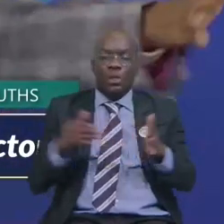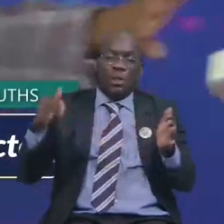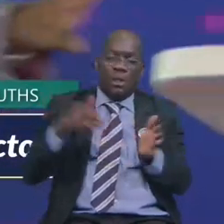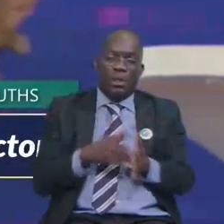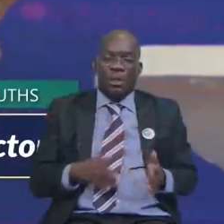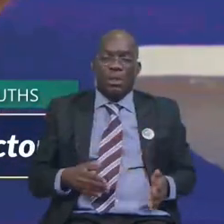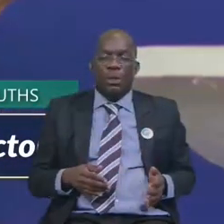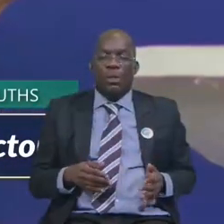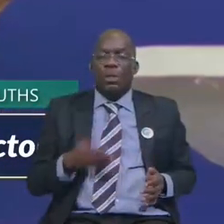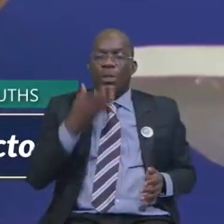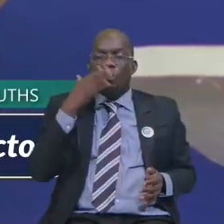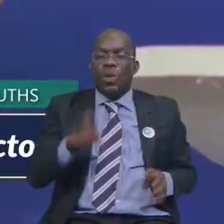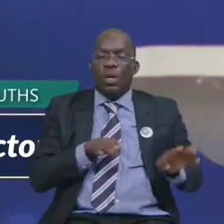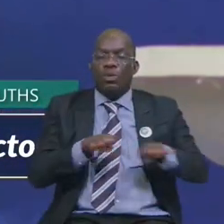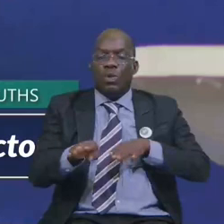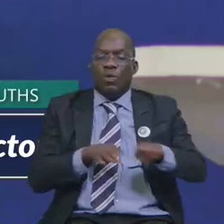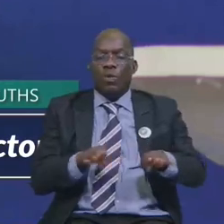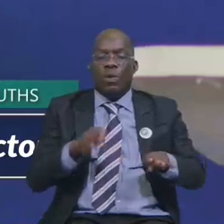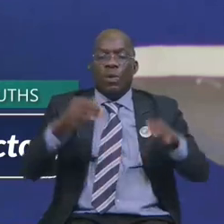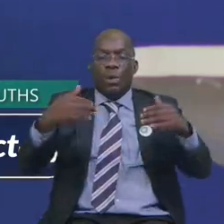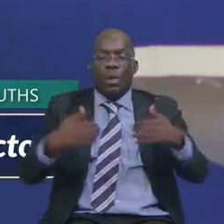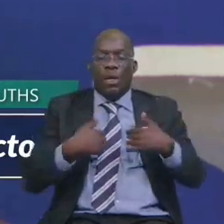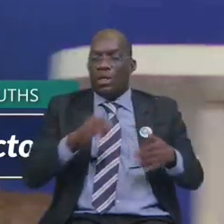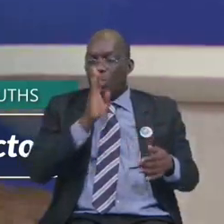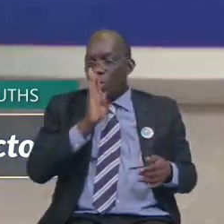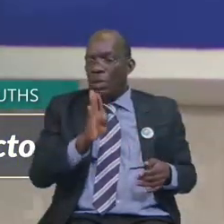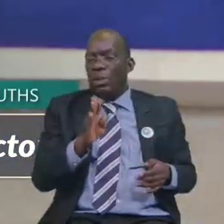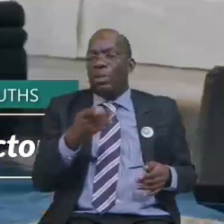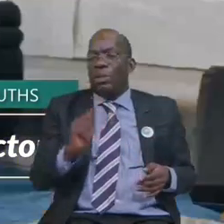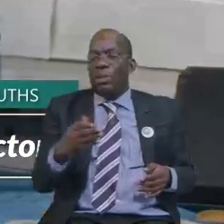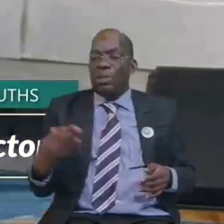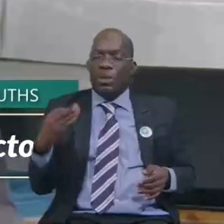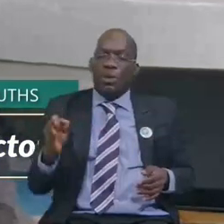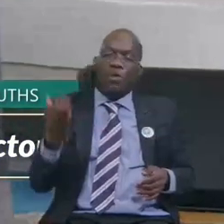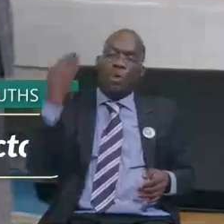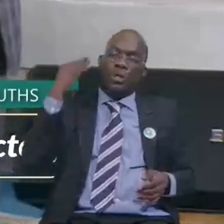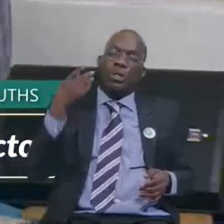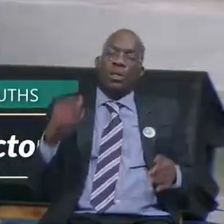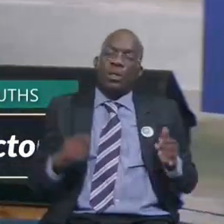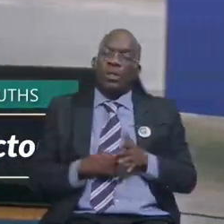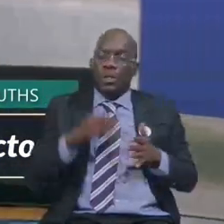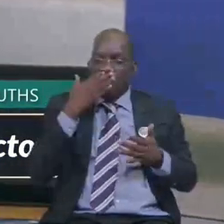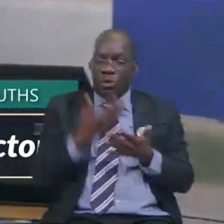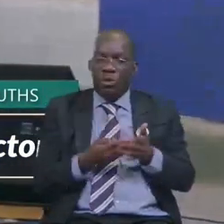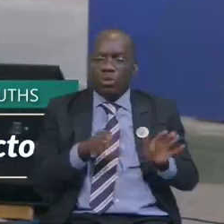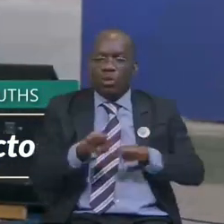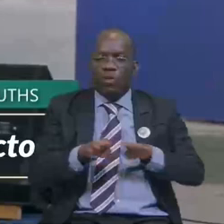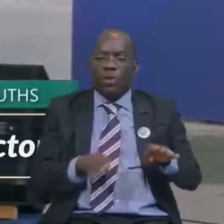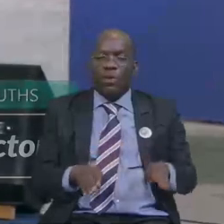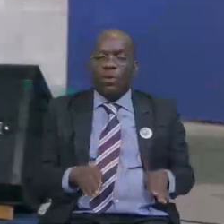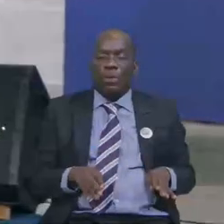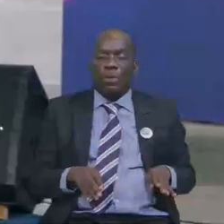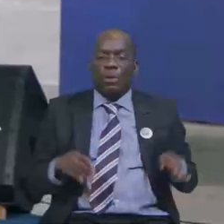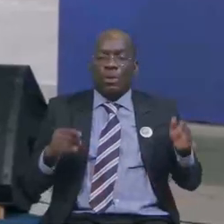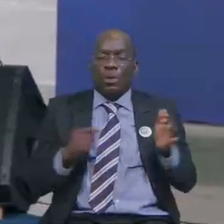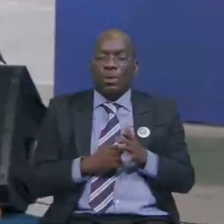mauvaises habitudes étaient les choses du passé cette bonne habitude maintenant ce succès